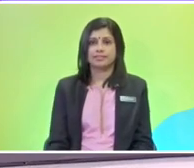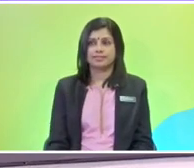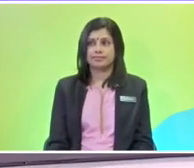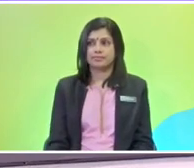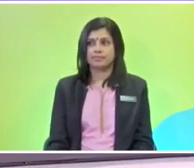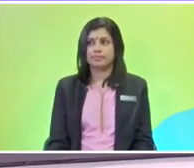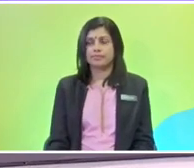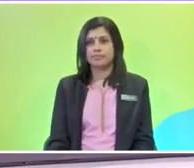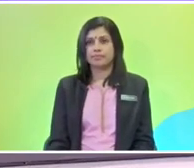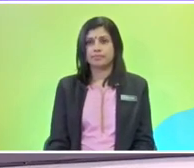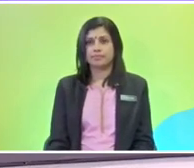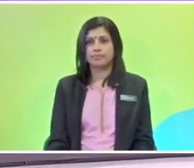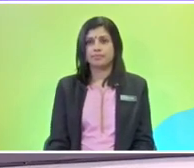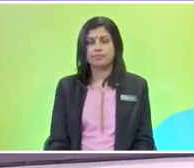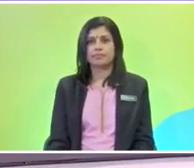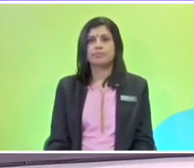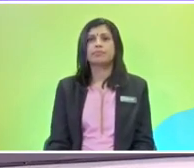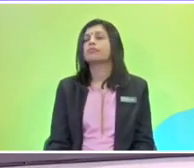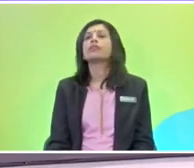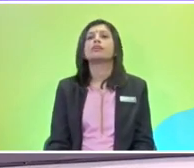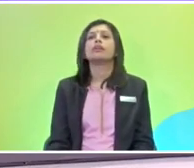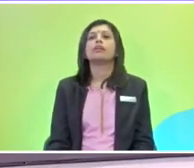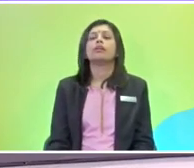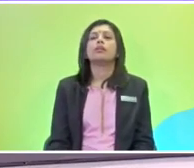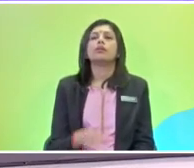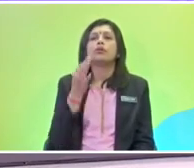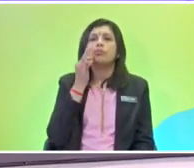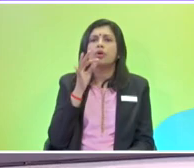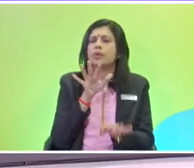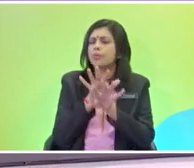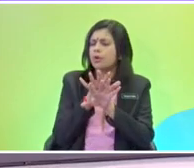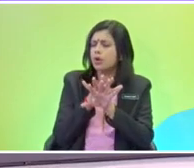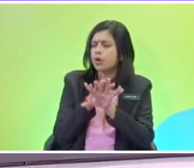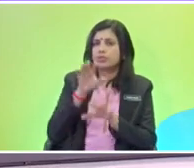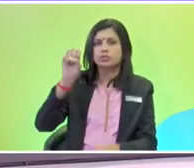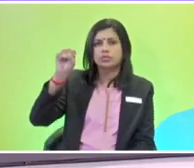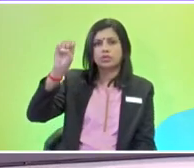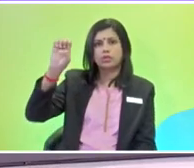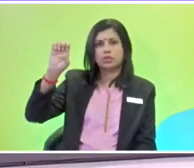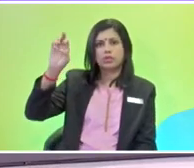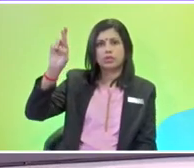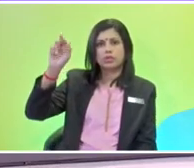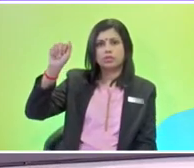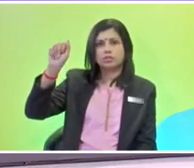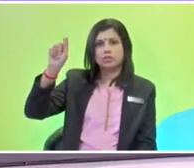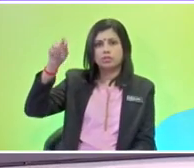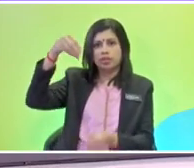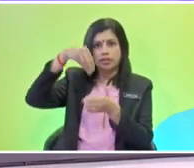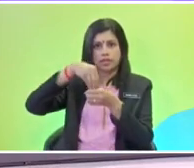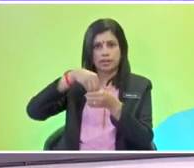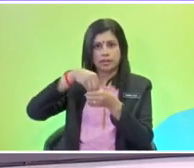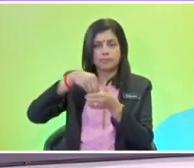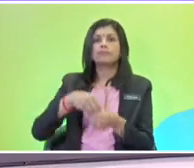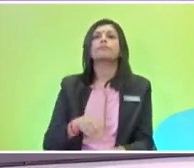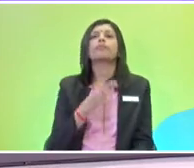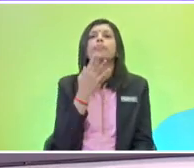ia ialah sebiji buah yang banyak serat dalam dia. Kita kena buang kulit dia. Warna